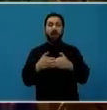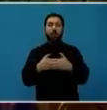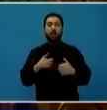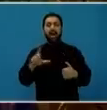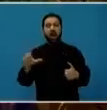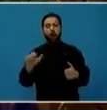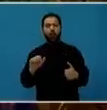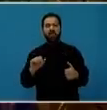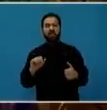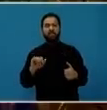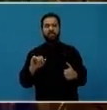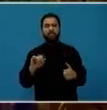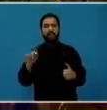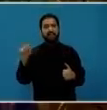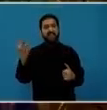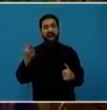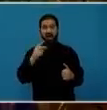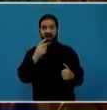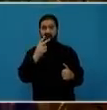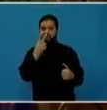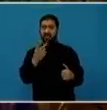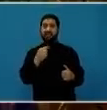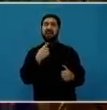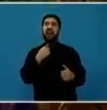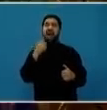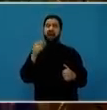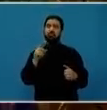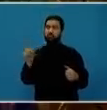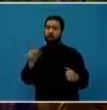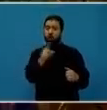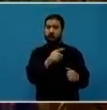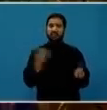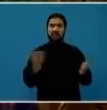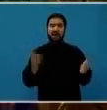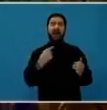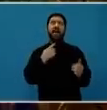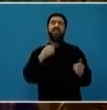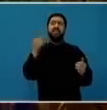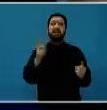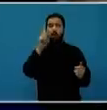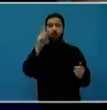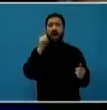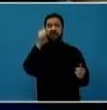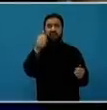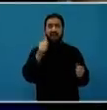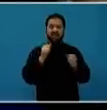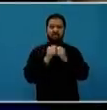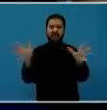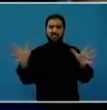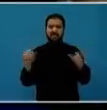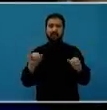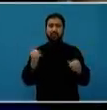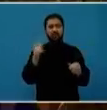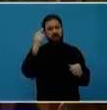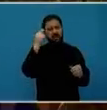vedeți, glasurile celorlalți care strigă arătând un adevărat blestem. Și mă gândesc la